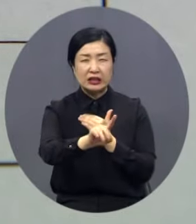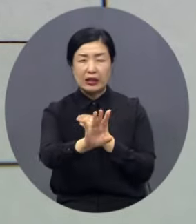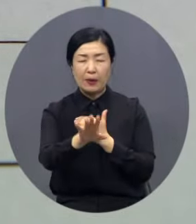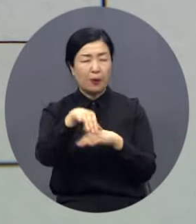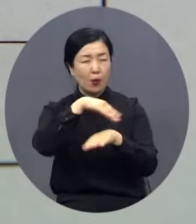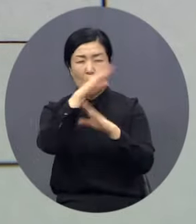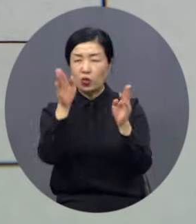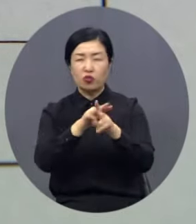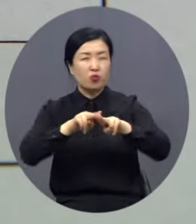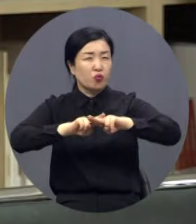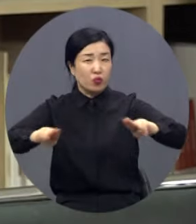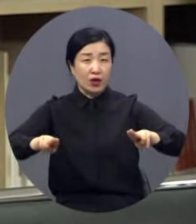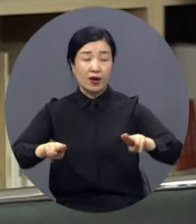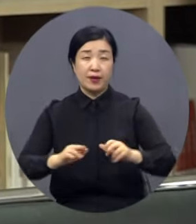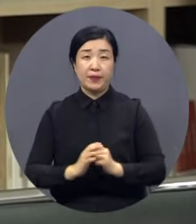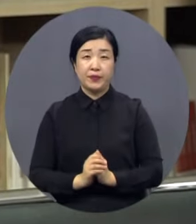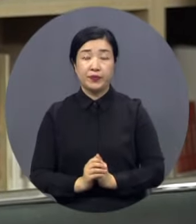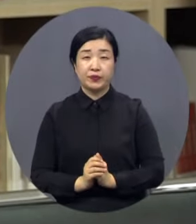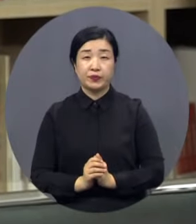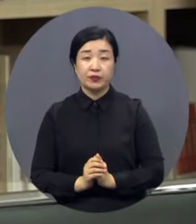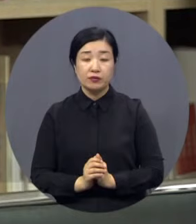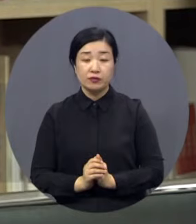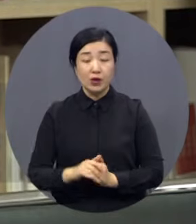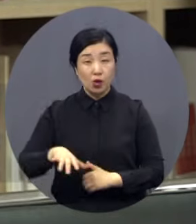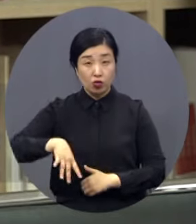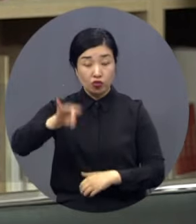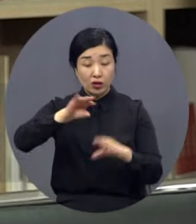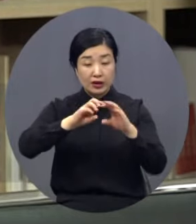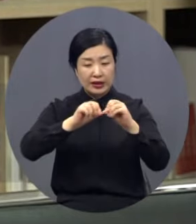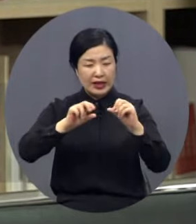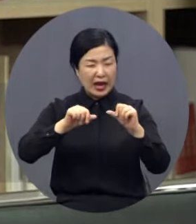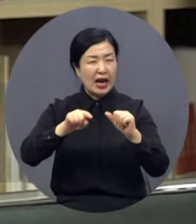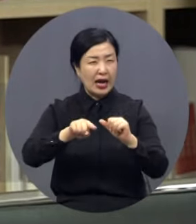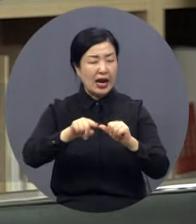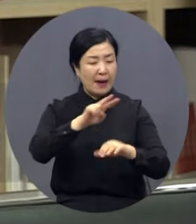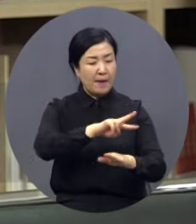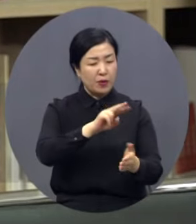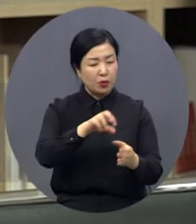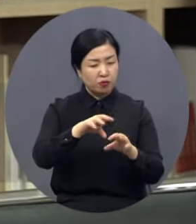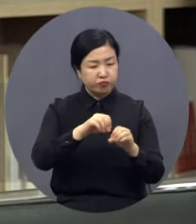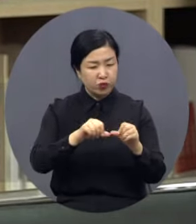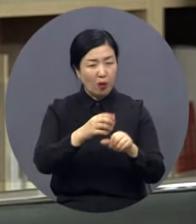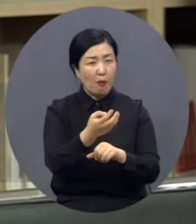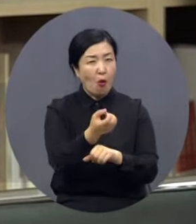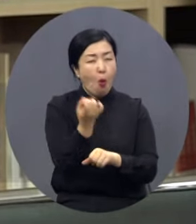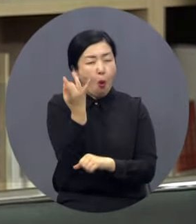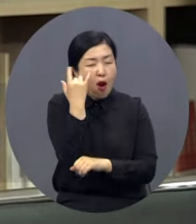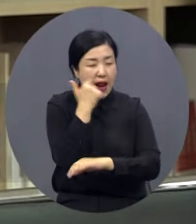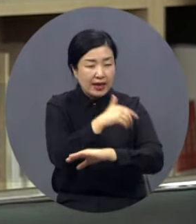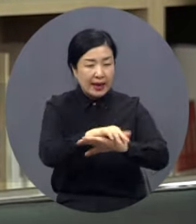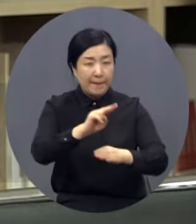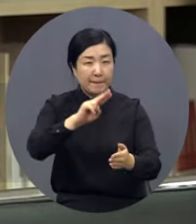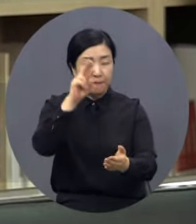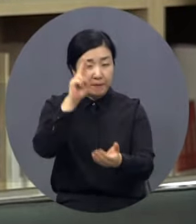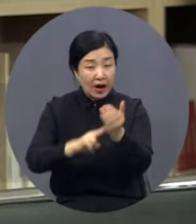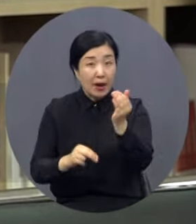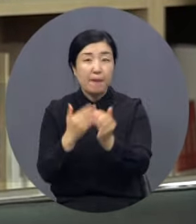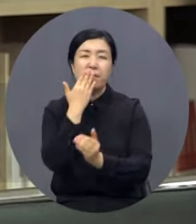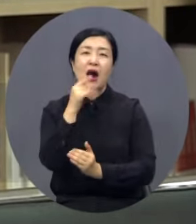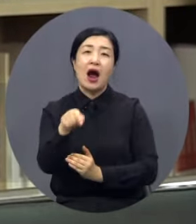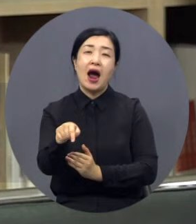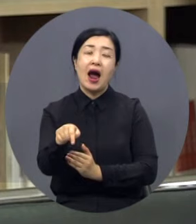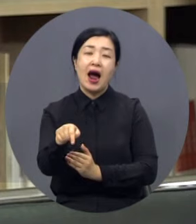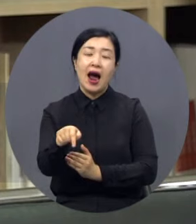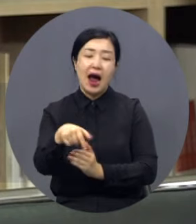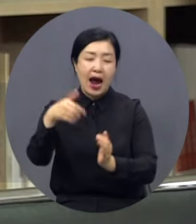모두 습니다 일단 땅이 팔 수 있는 것이죠 그 나머지 토지들이 남아 있는 것이고 개발이